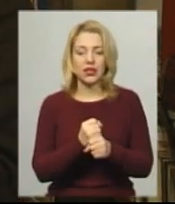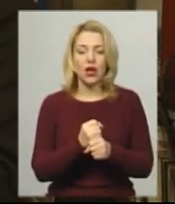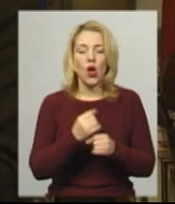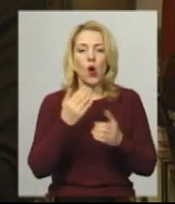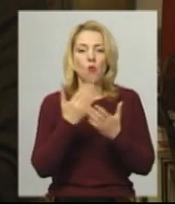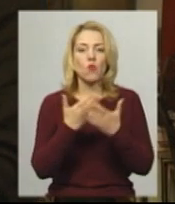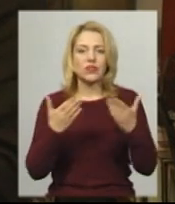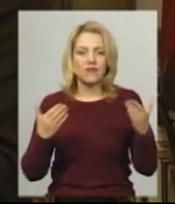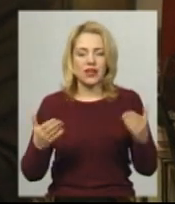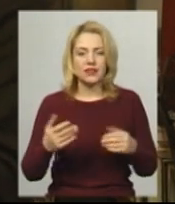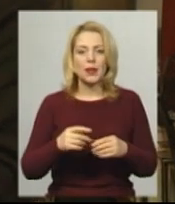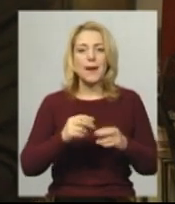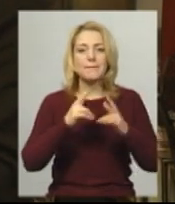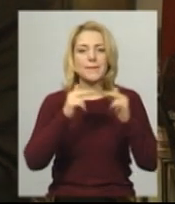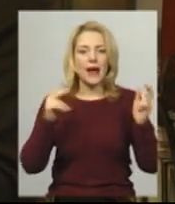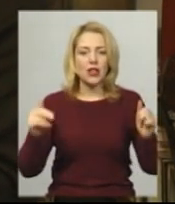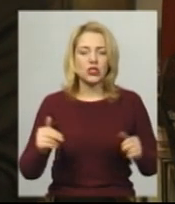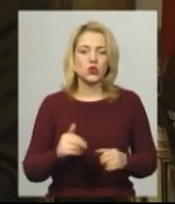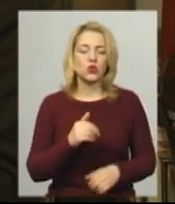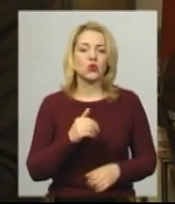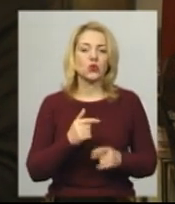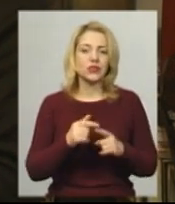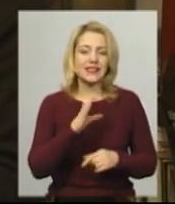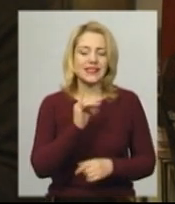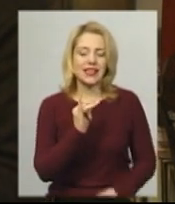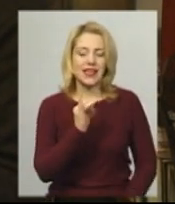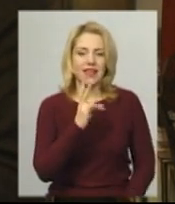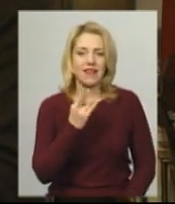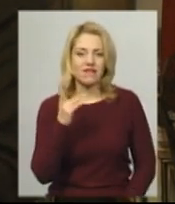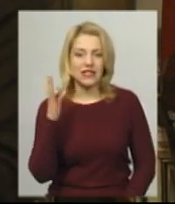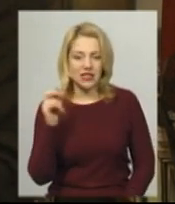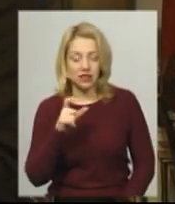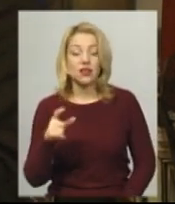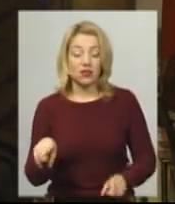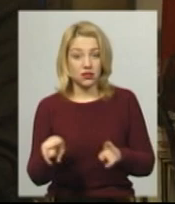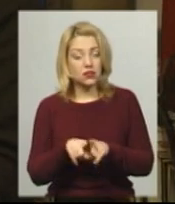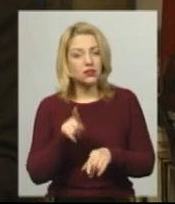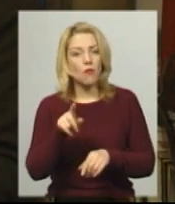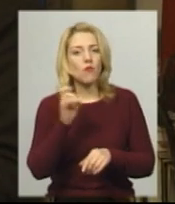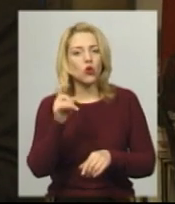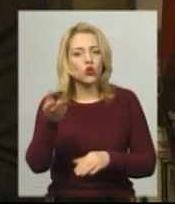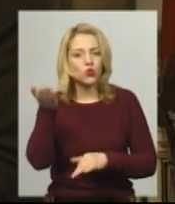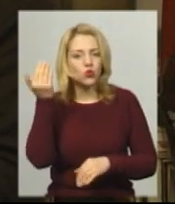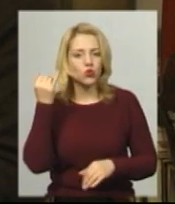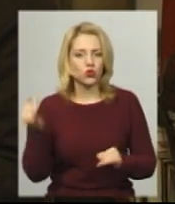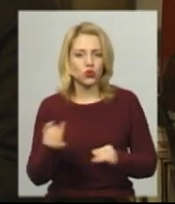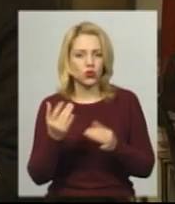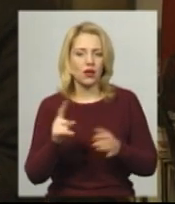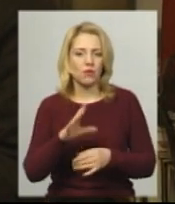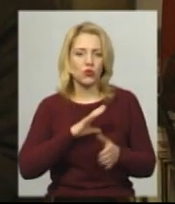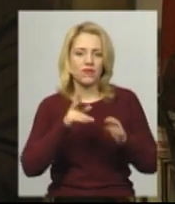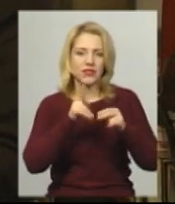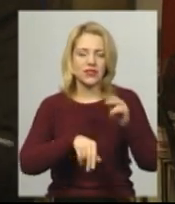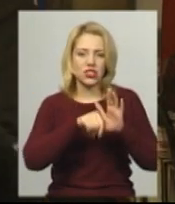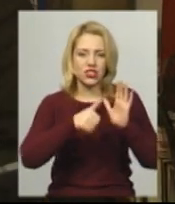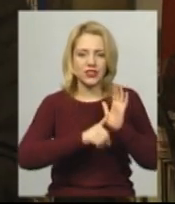Палацу Синявських, і от саме цей камін з такими медальйонами буде розказувати про ту історію, яка відбувалася в кінці 16